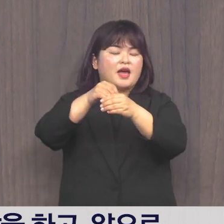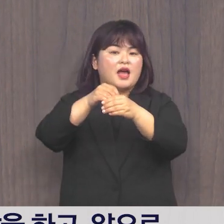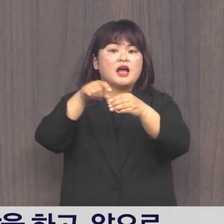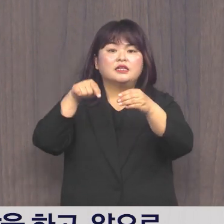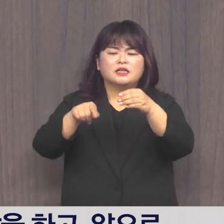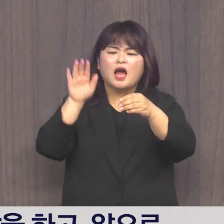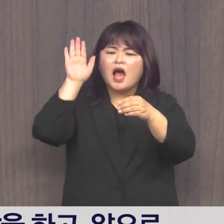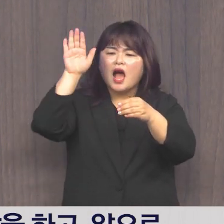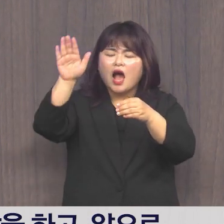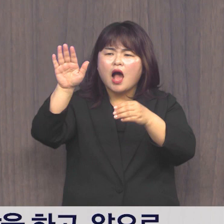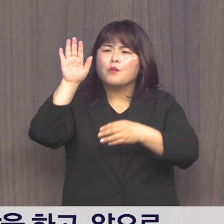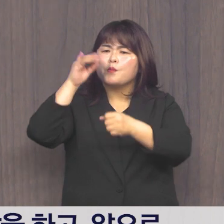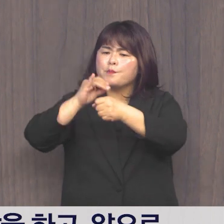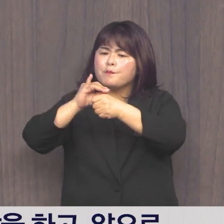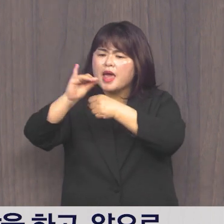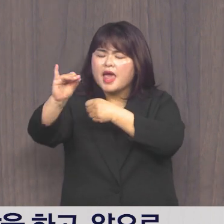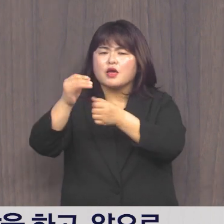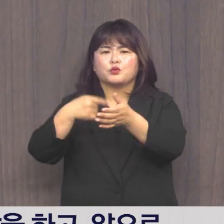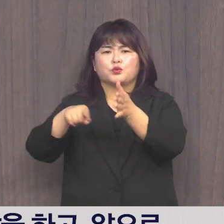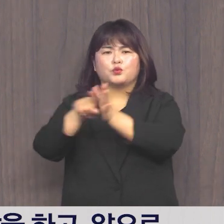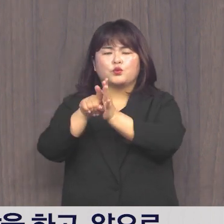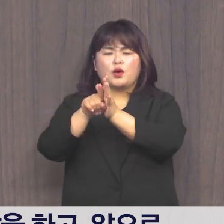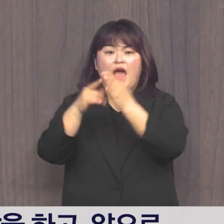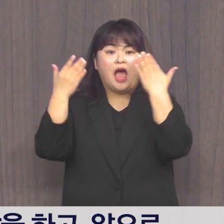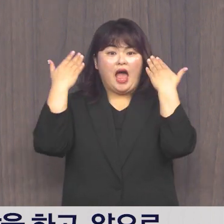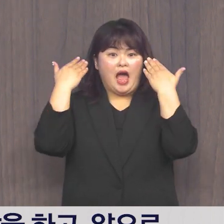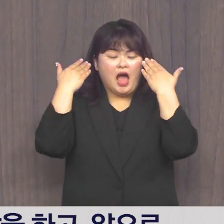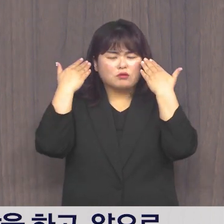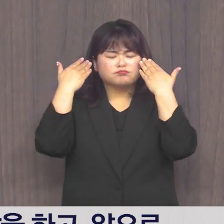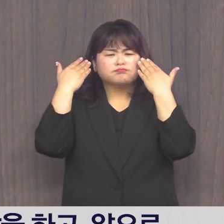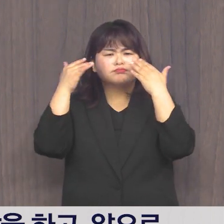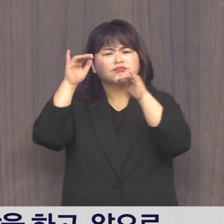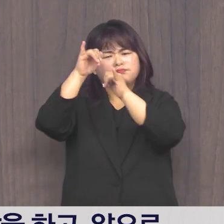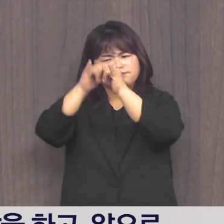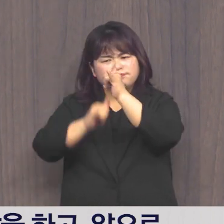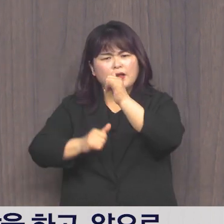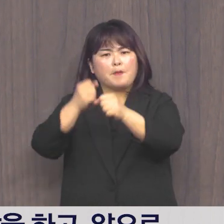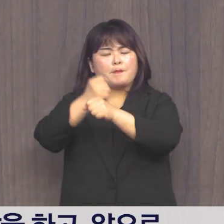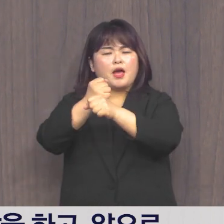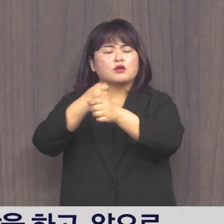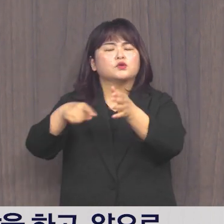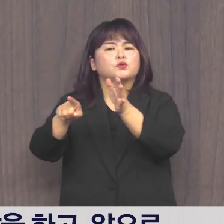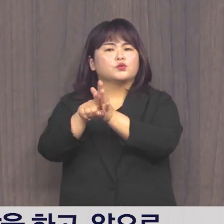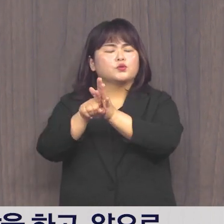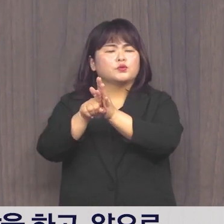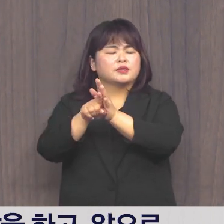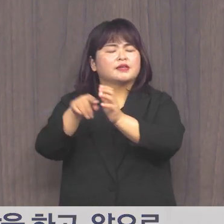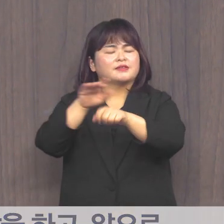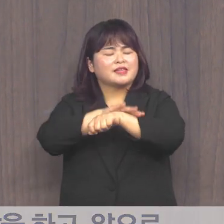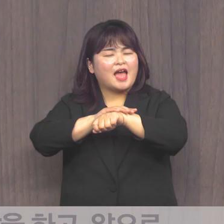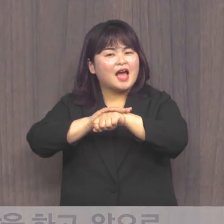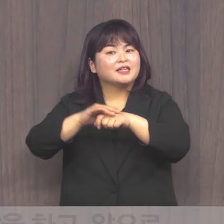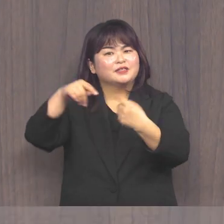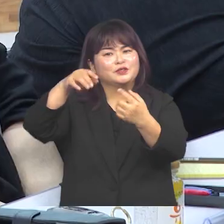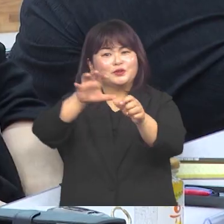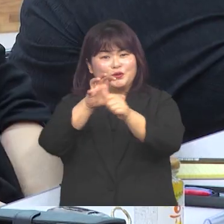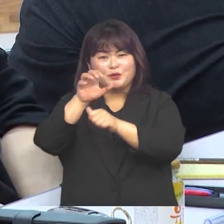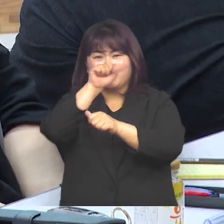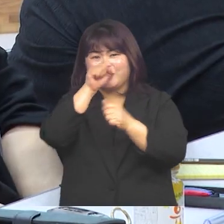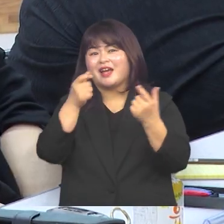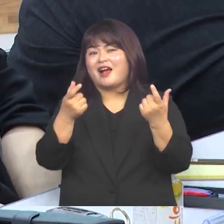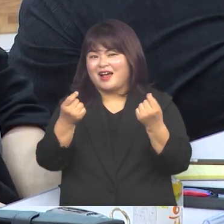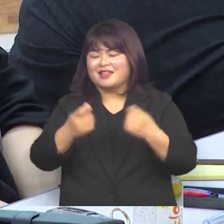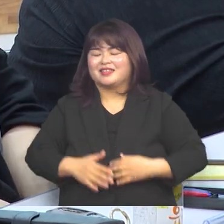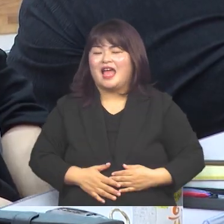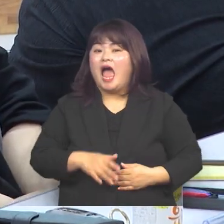앞으로 새로운 100년 우리나라 또 미래를 짊어진 인재를 더 잘 육성해 주시면 좋겠습니다.